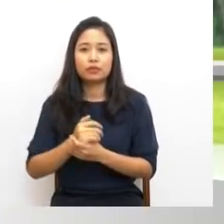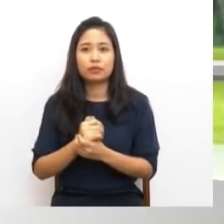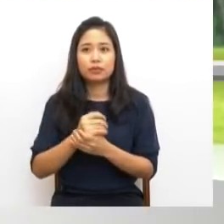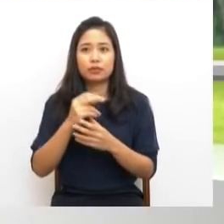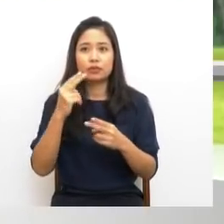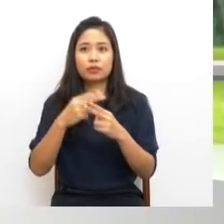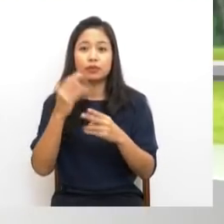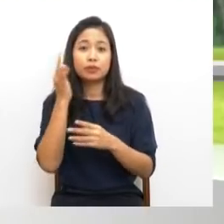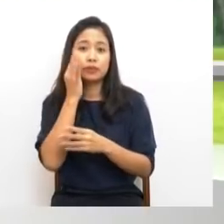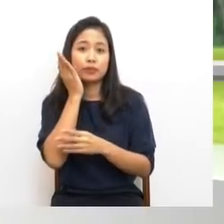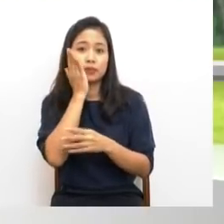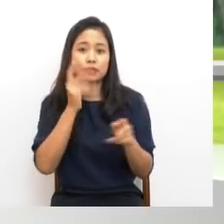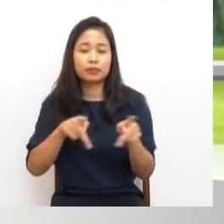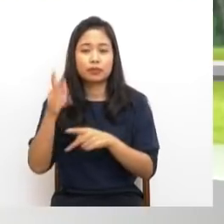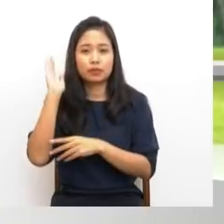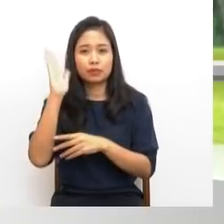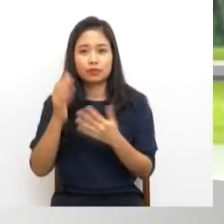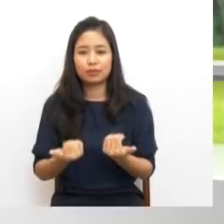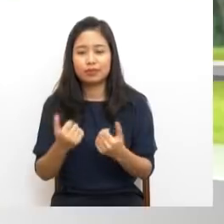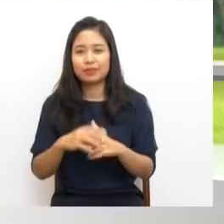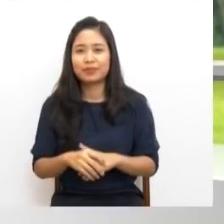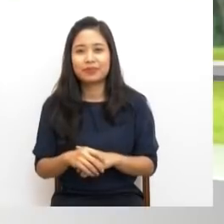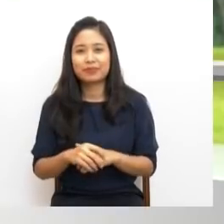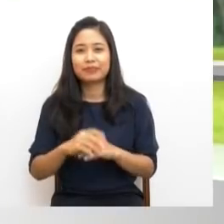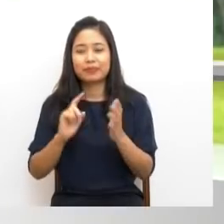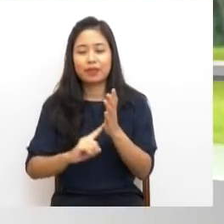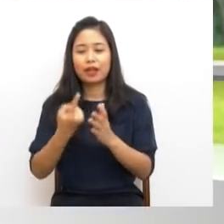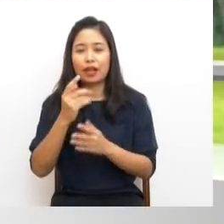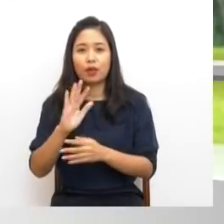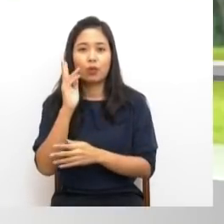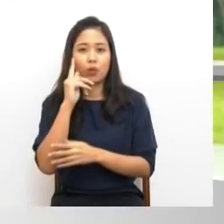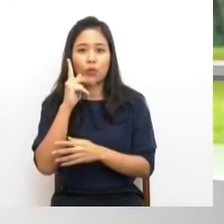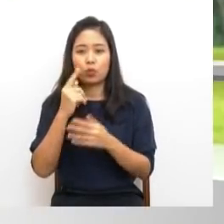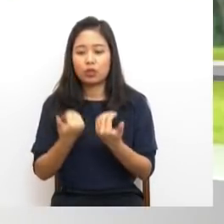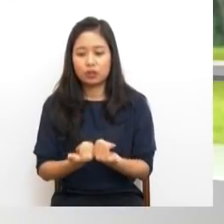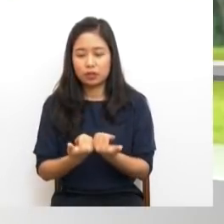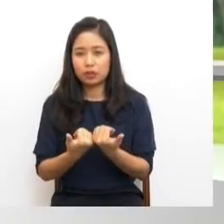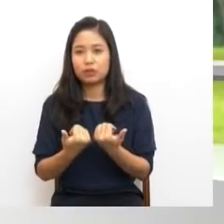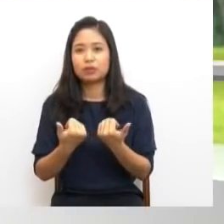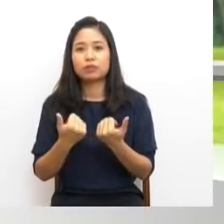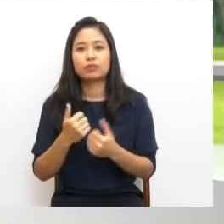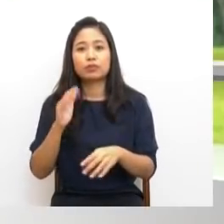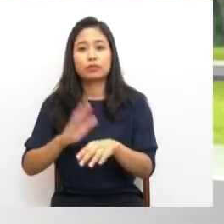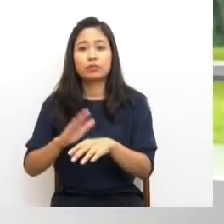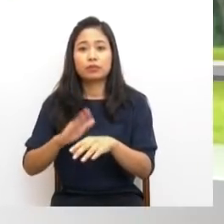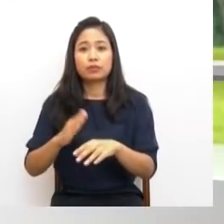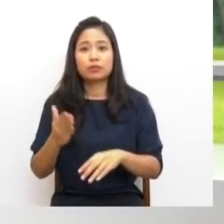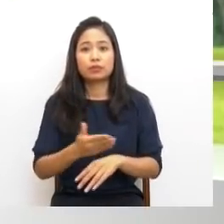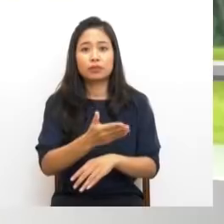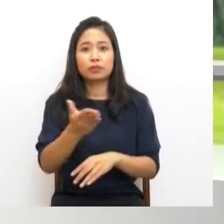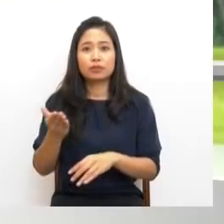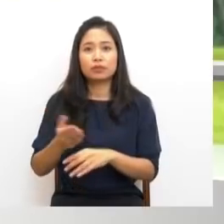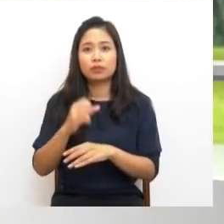ดิฉันสุวิมลอินทรีย์พิธีกรในรายการนะคะในช่วงแรกของรายการพุธเช้าข่าวสปทของเราในวันนี้ขอเชิญชวนทุกท่านได้ร่